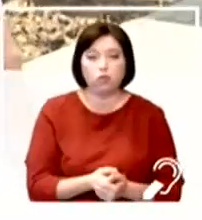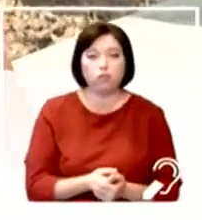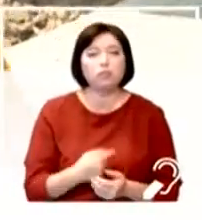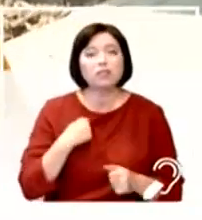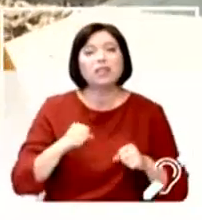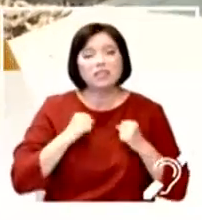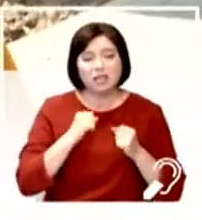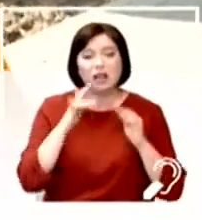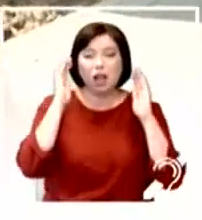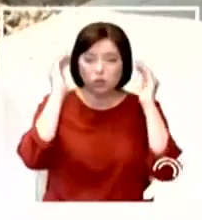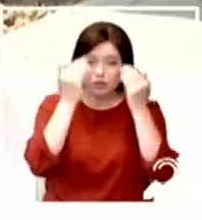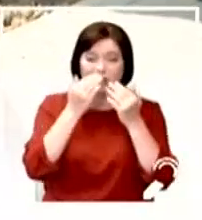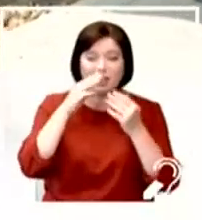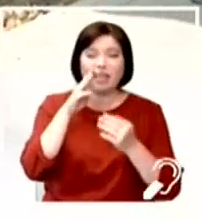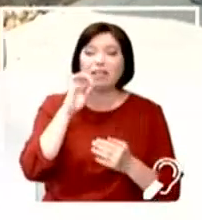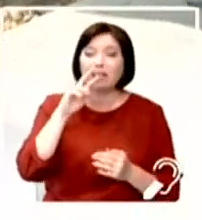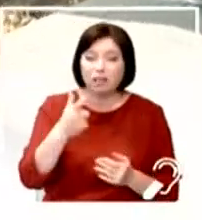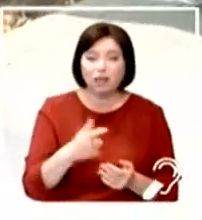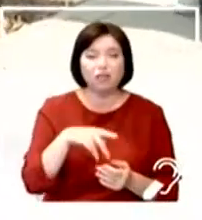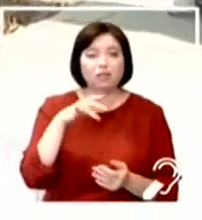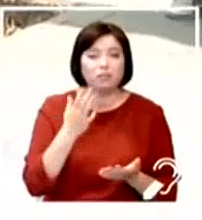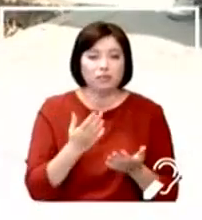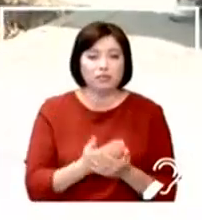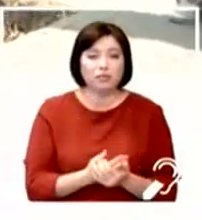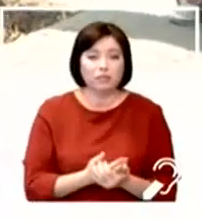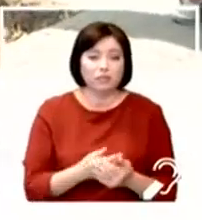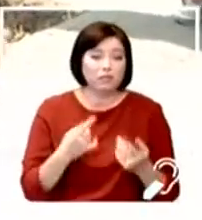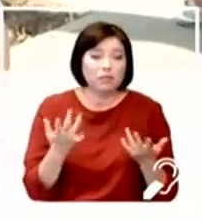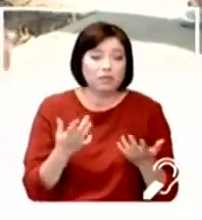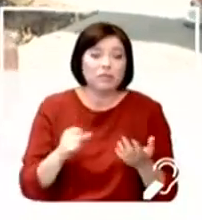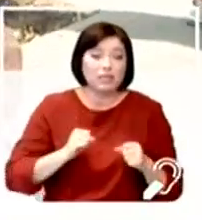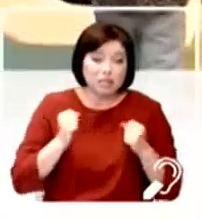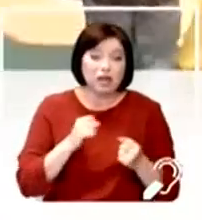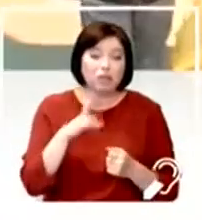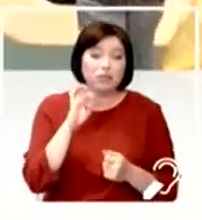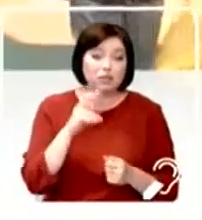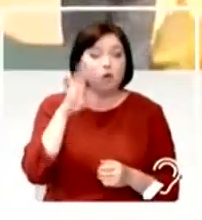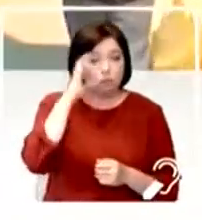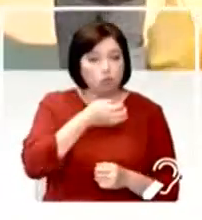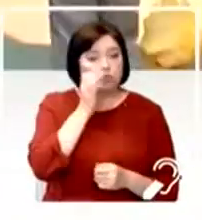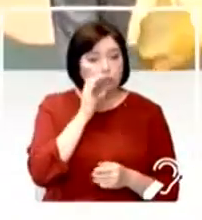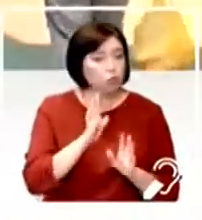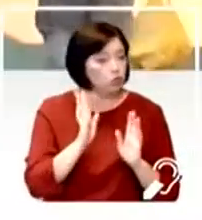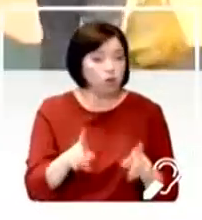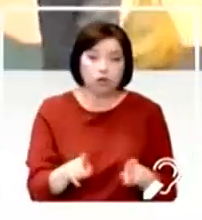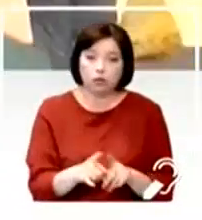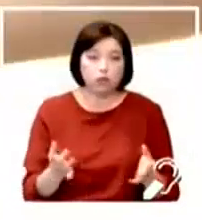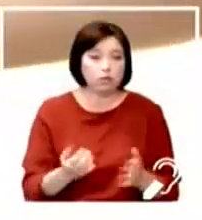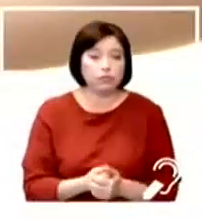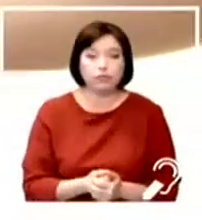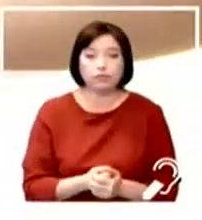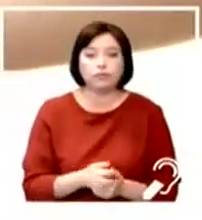să stăm la umbră, apă rece, ceva pe cap să o cubrim, nu avem pe cuprinde, să stăm la umbră. Vodă pim, только так спасаться